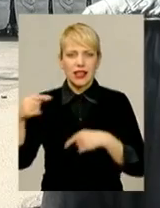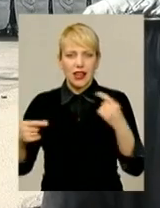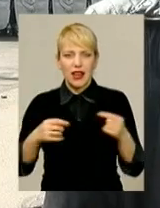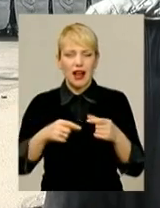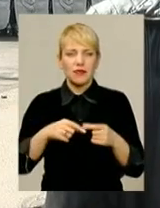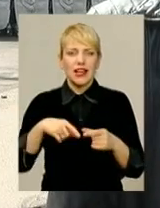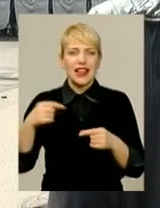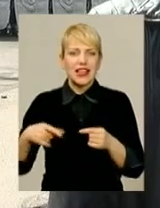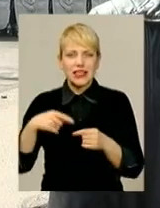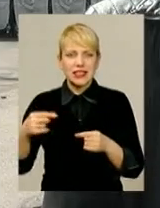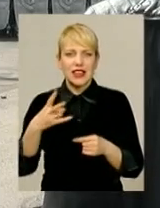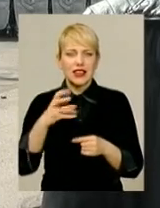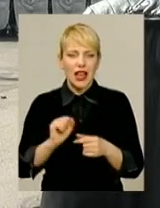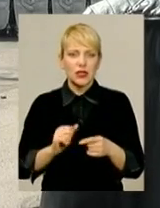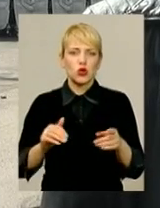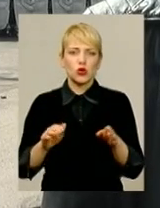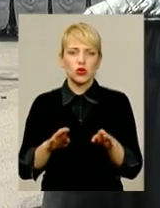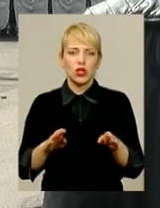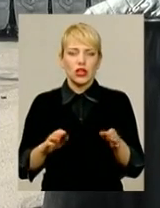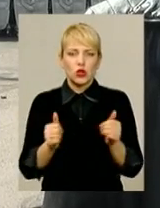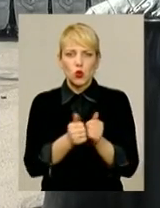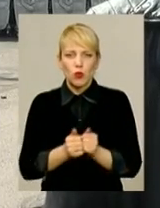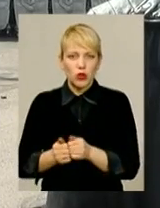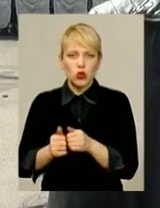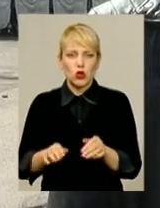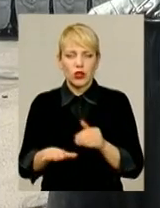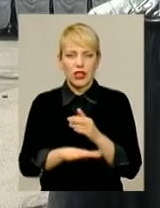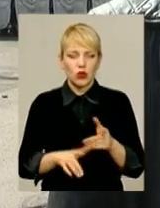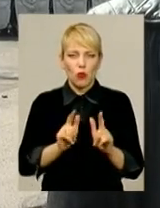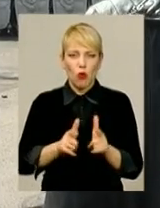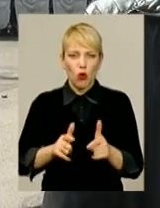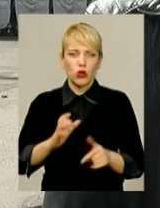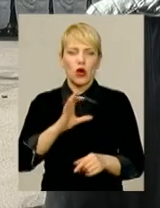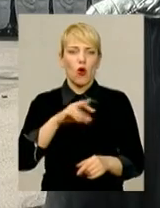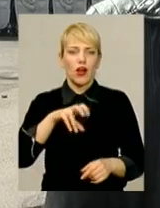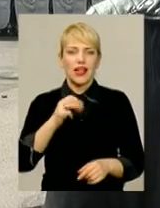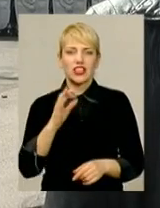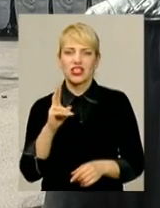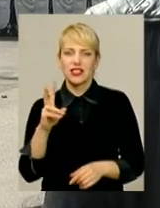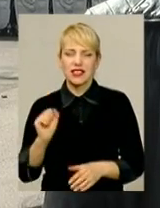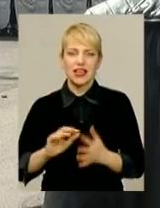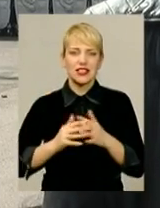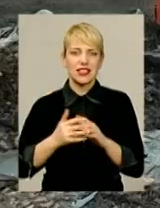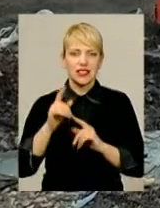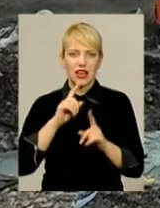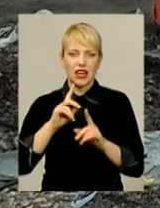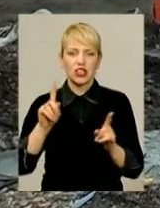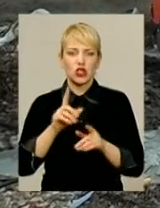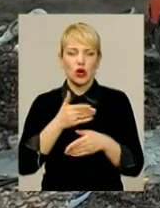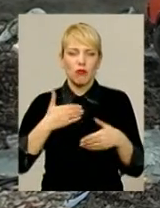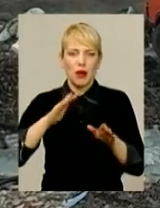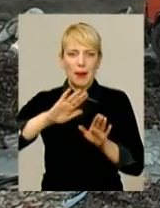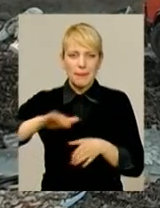на суміжну територію. Погодились з Олешинською сільською радою, що ми після закінчення